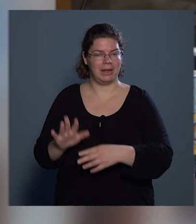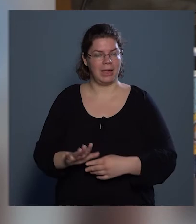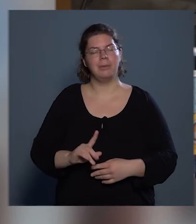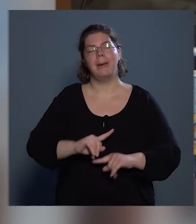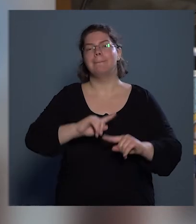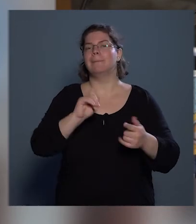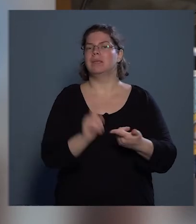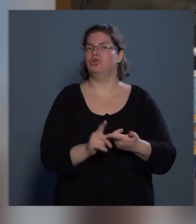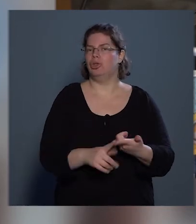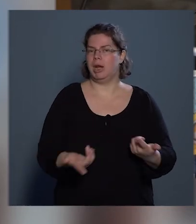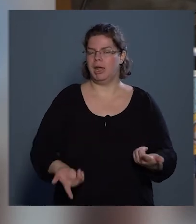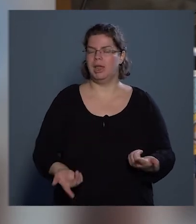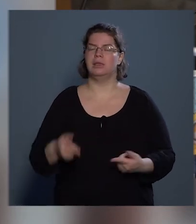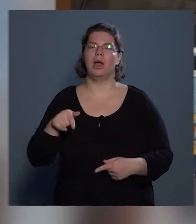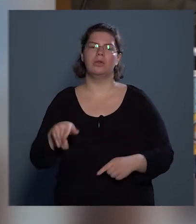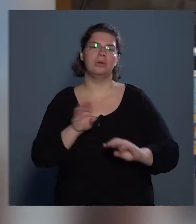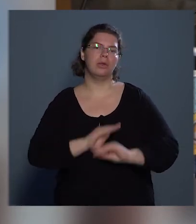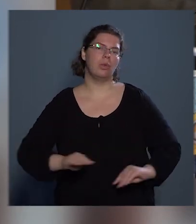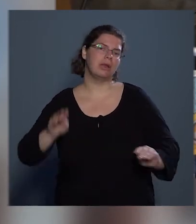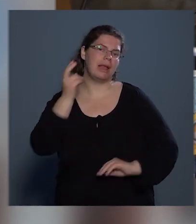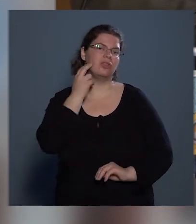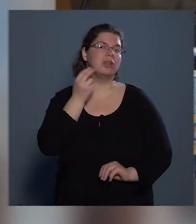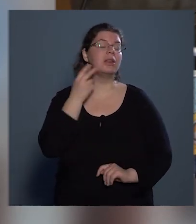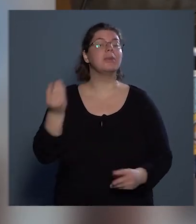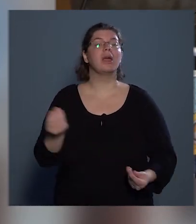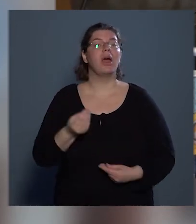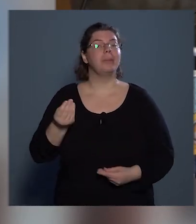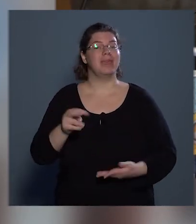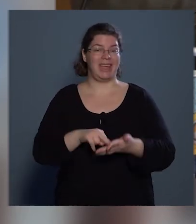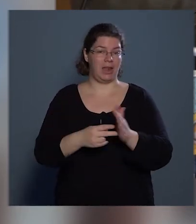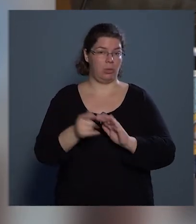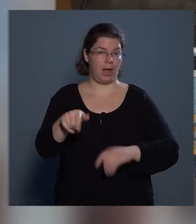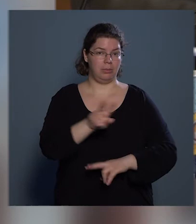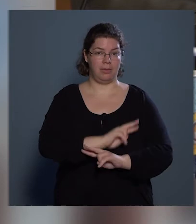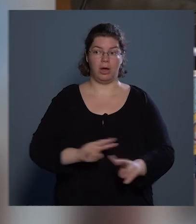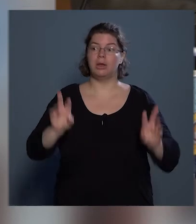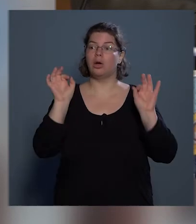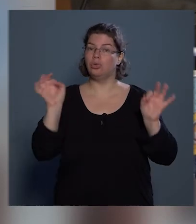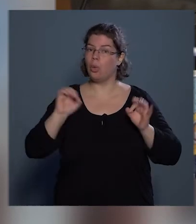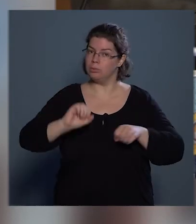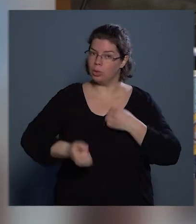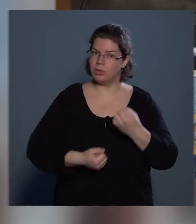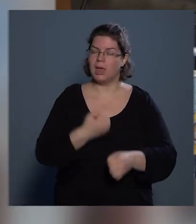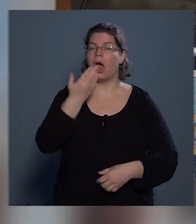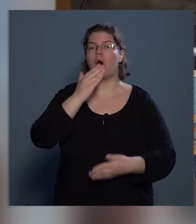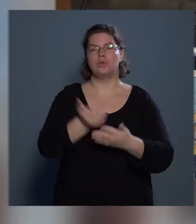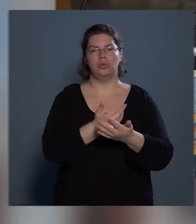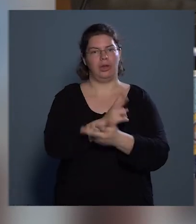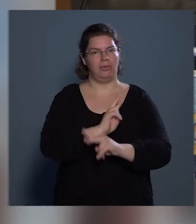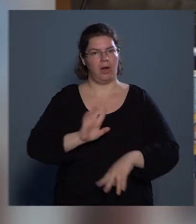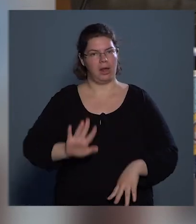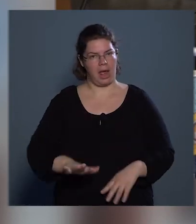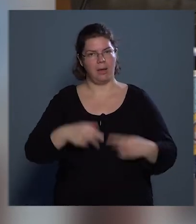pedig, hogy azok az oktatási intézményeink, amik a kerületben vannak, azok jól működhessenek, ha szükség van rá, akkor